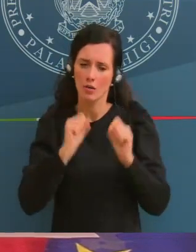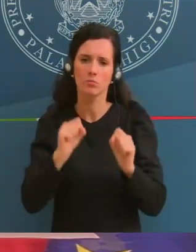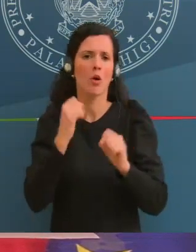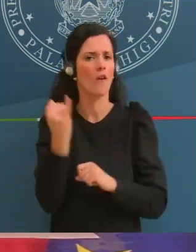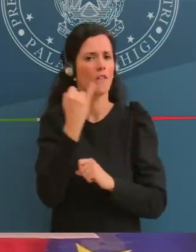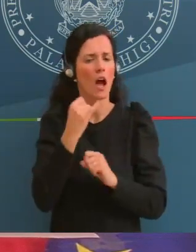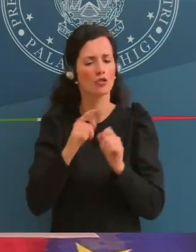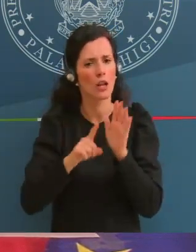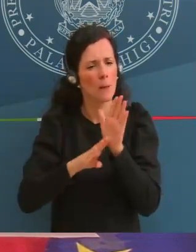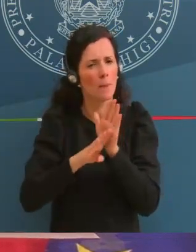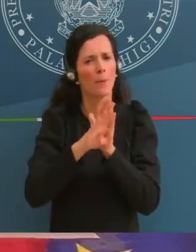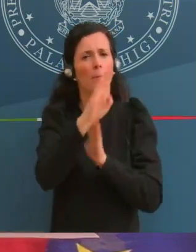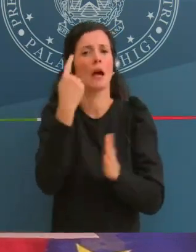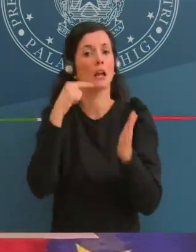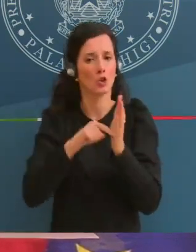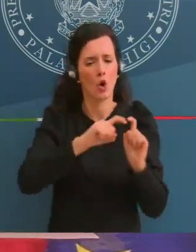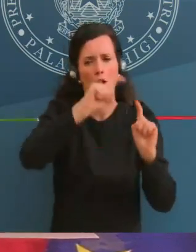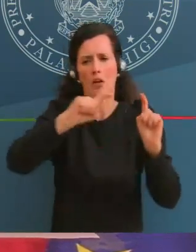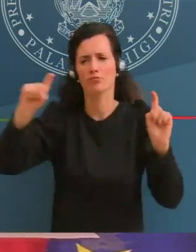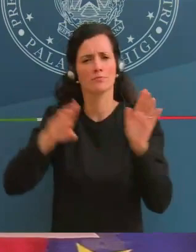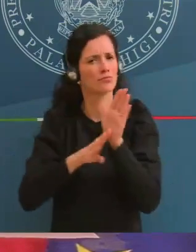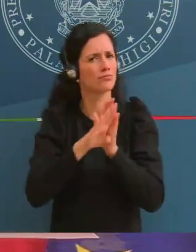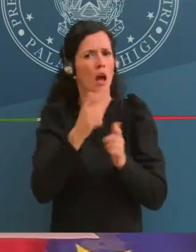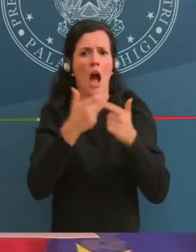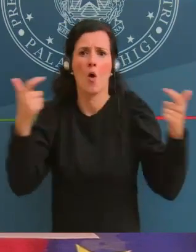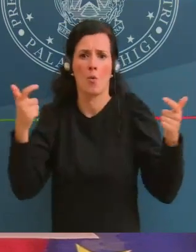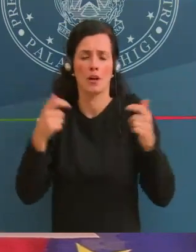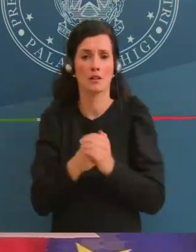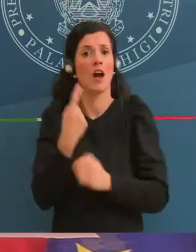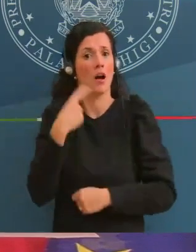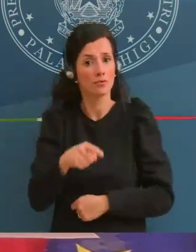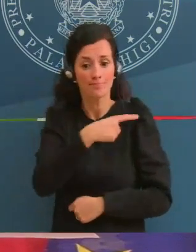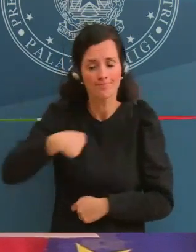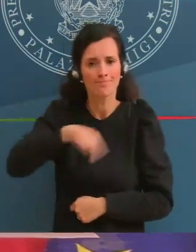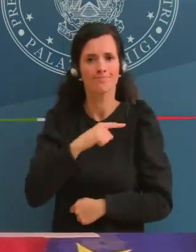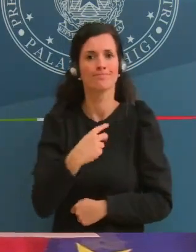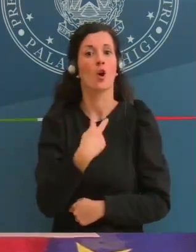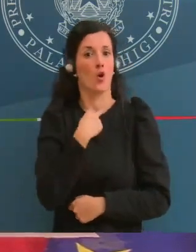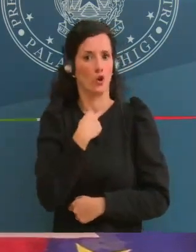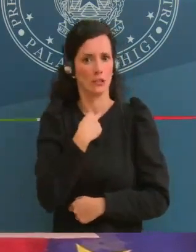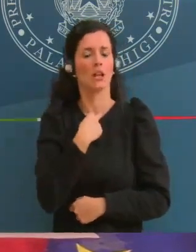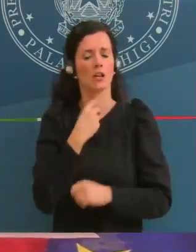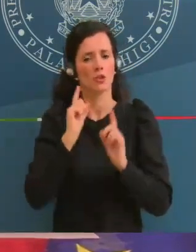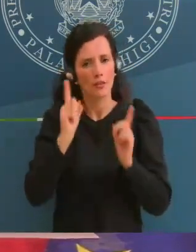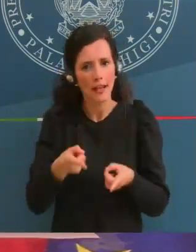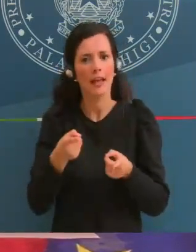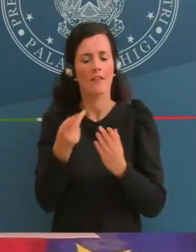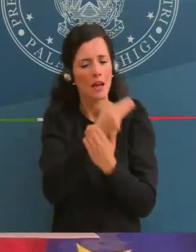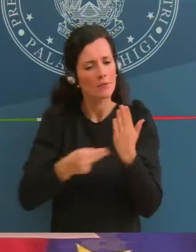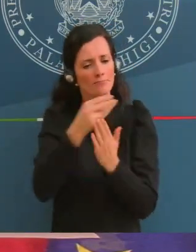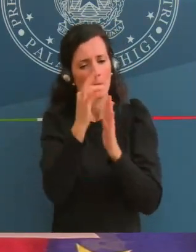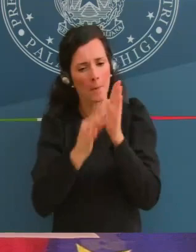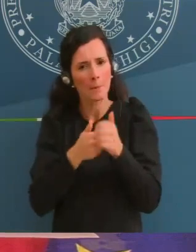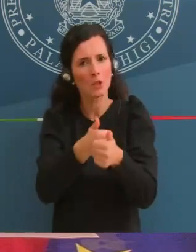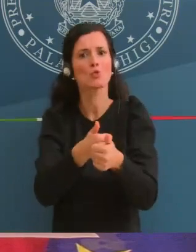piano di misure che prevedono ulteriori restrizioni le limitiamo al periodo al 21 dicembre al 6